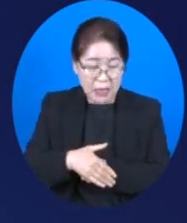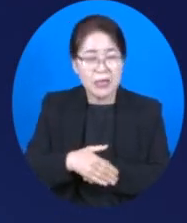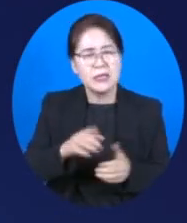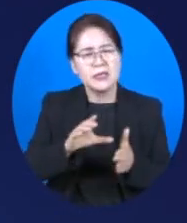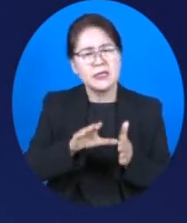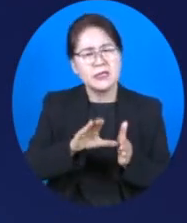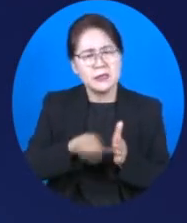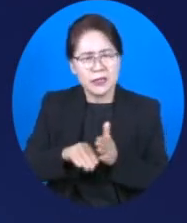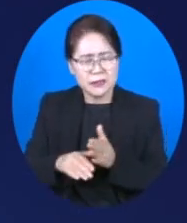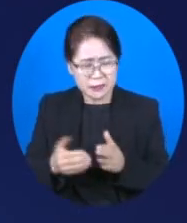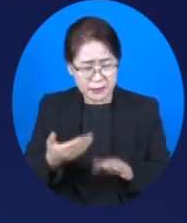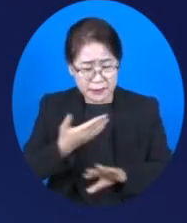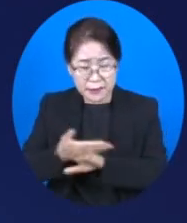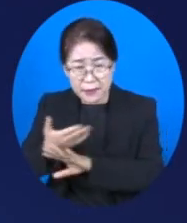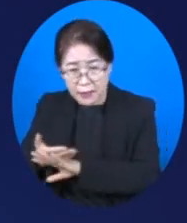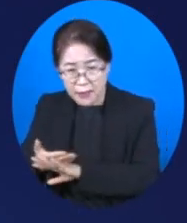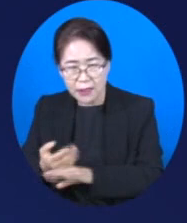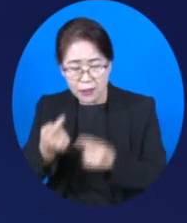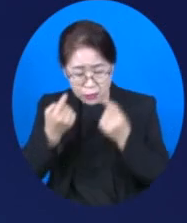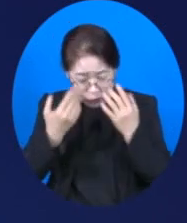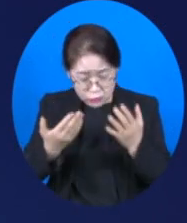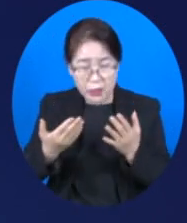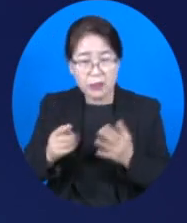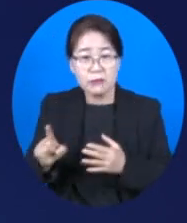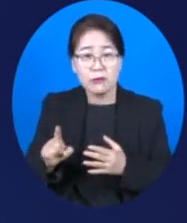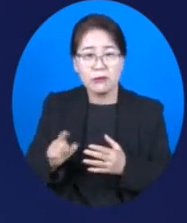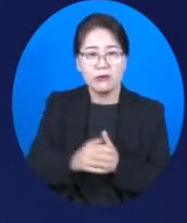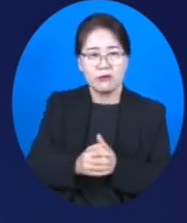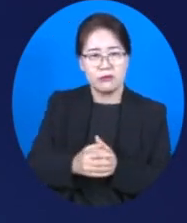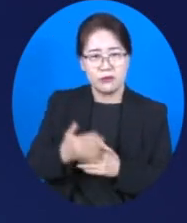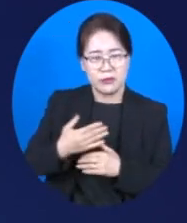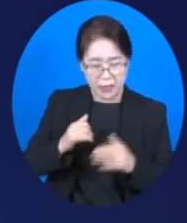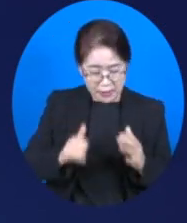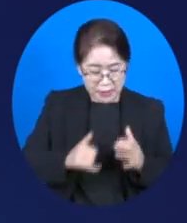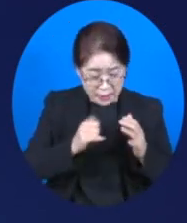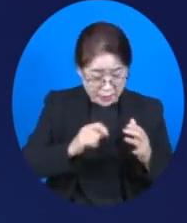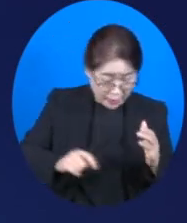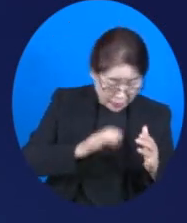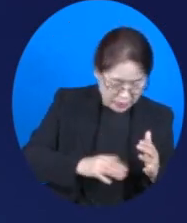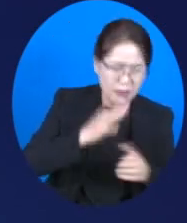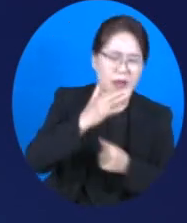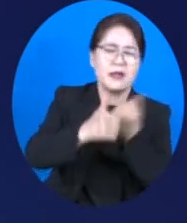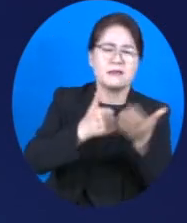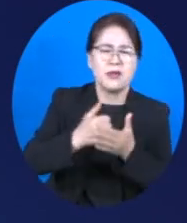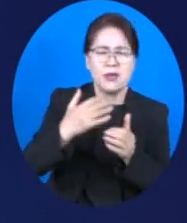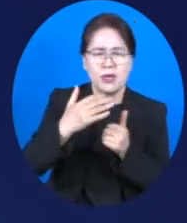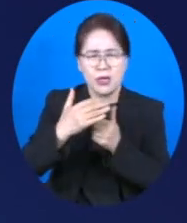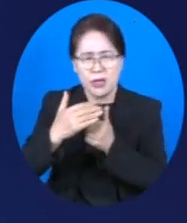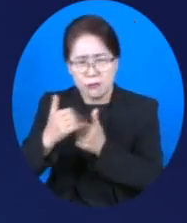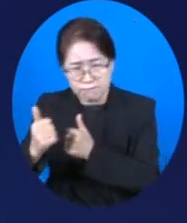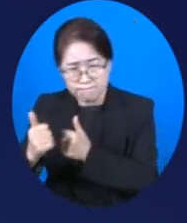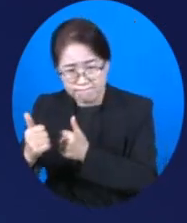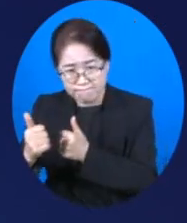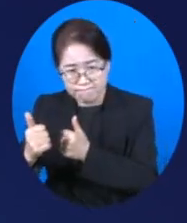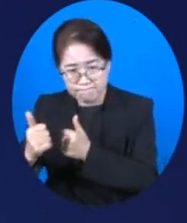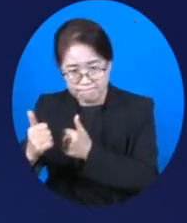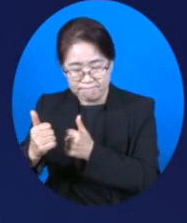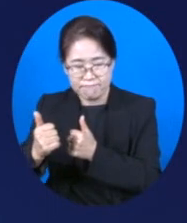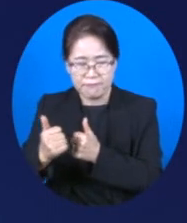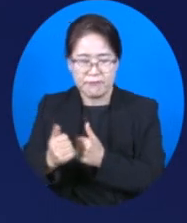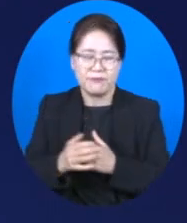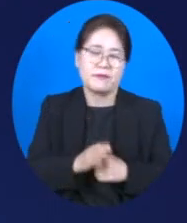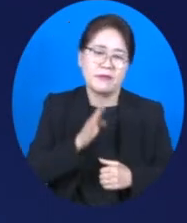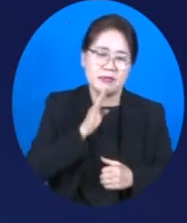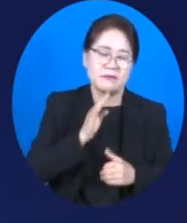다르지만, 분명한 것은 저와 여러분이 이 세상 속에서 하나님의 부르심을 받았다라고 하는